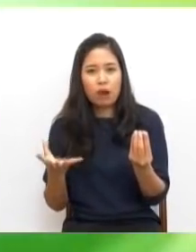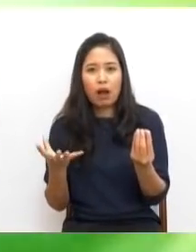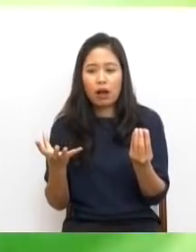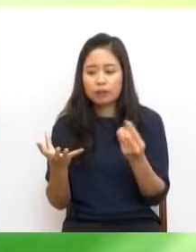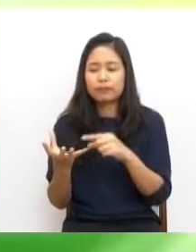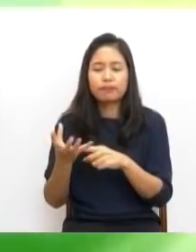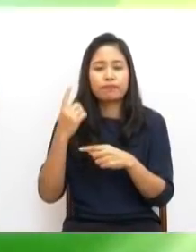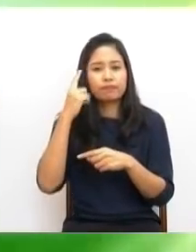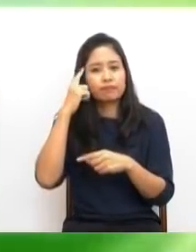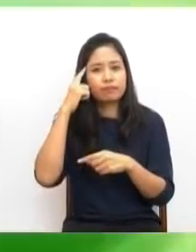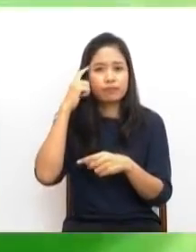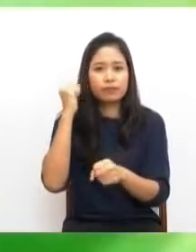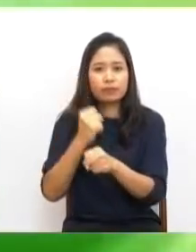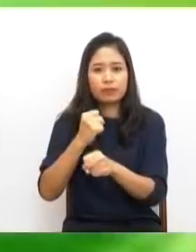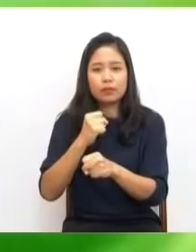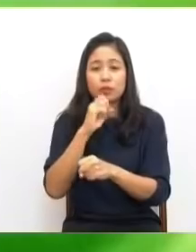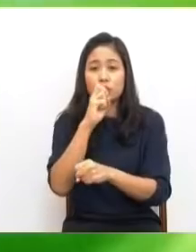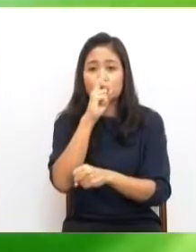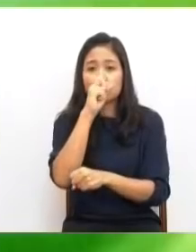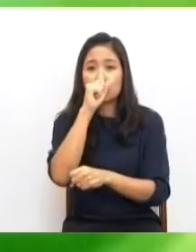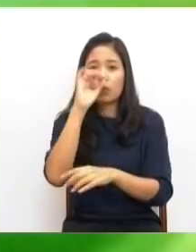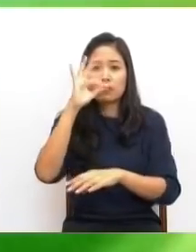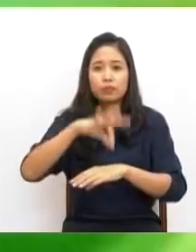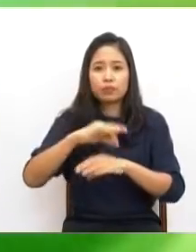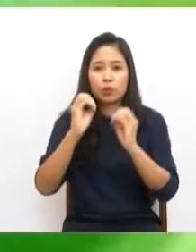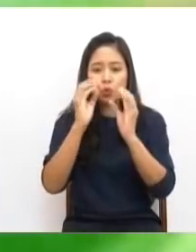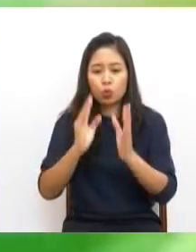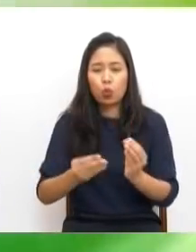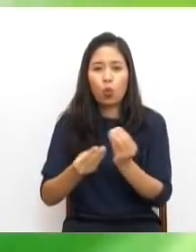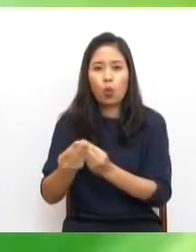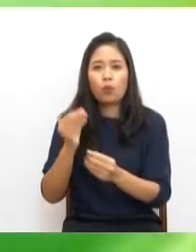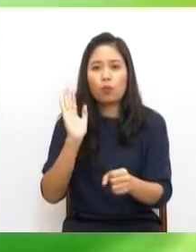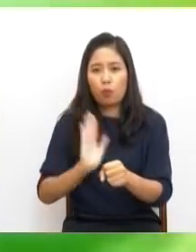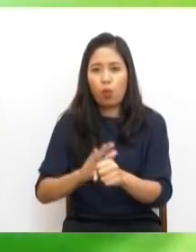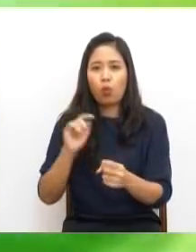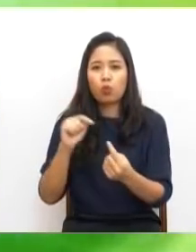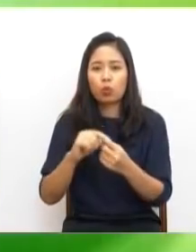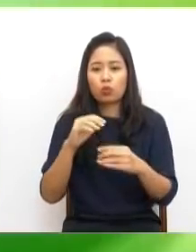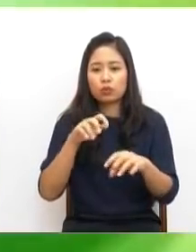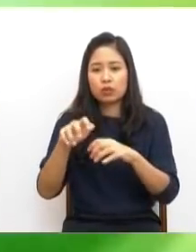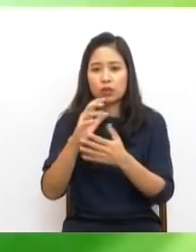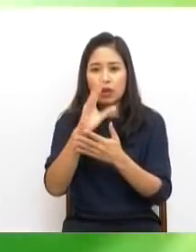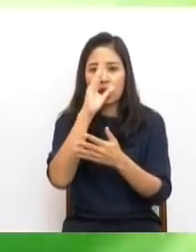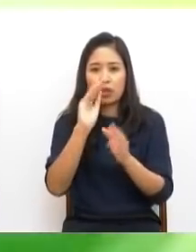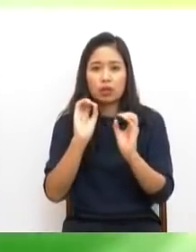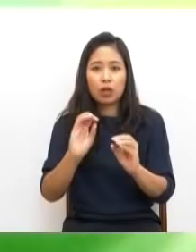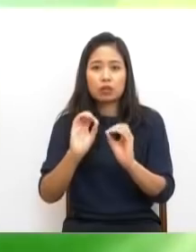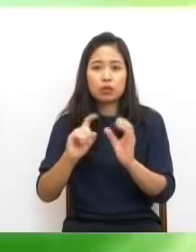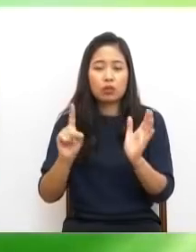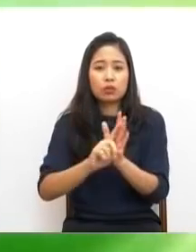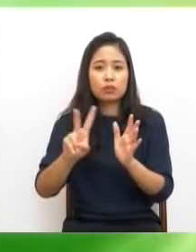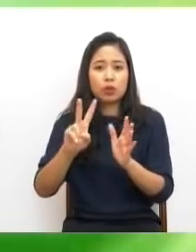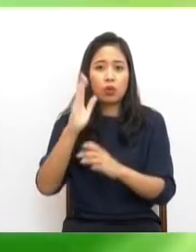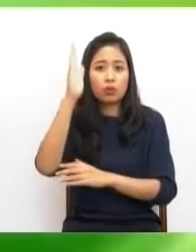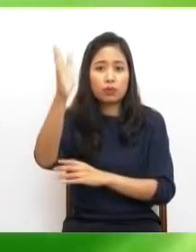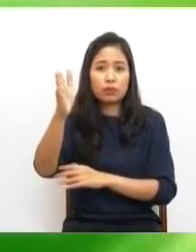เนี่ยเพื่อให้มีคุณครูนะครับที่เพียงพอกับการจัดการเรียนการสอนในปีการศึกษาหน้าเนี่ยเราก็ท